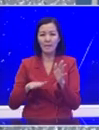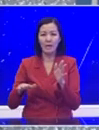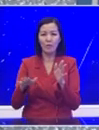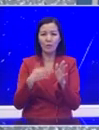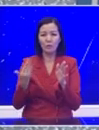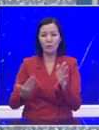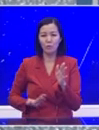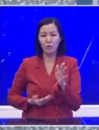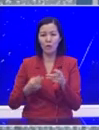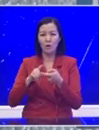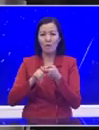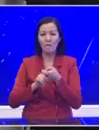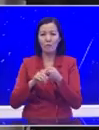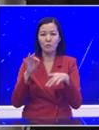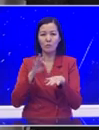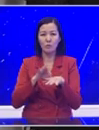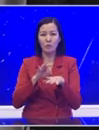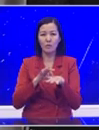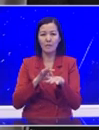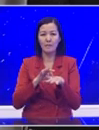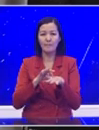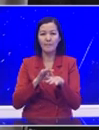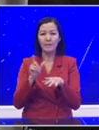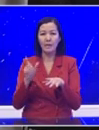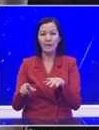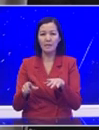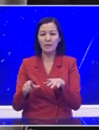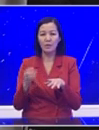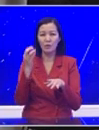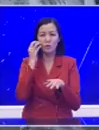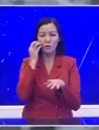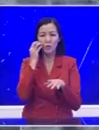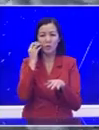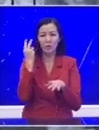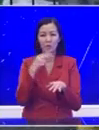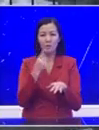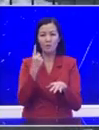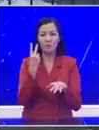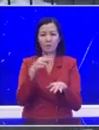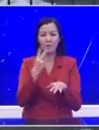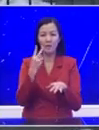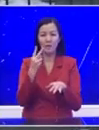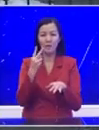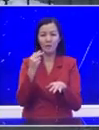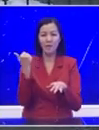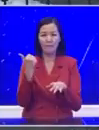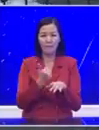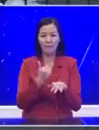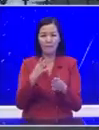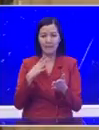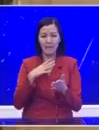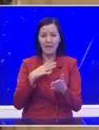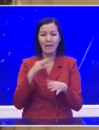Қарасай ауданының тұрғыны. Вирус анықталған азаматшада жүктіліктің 21-22